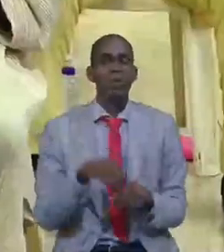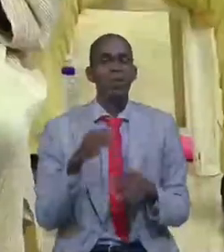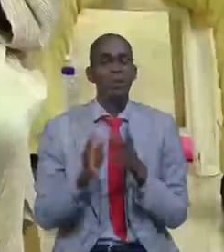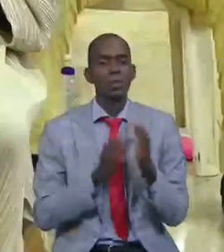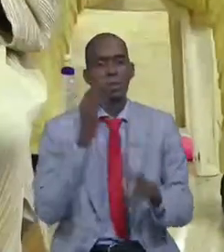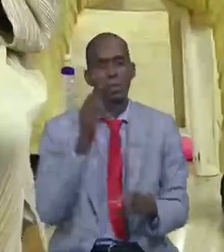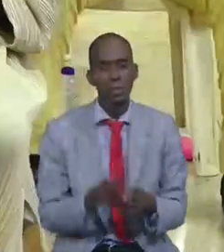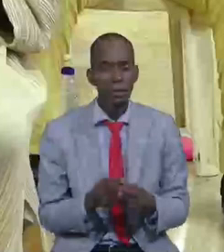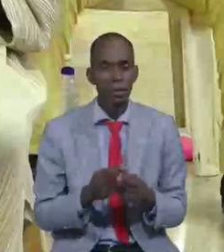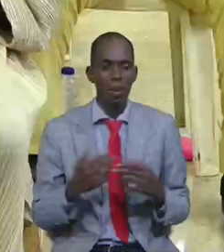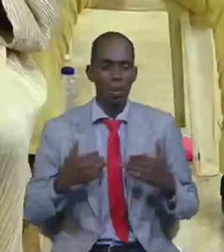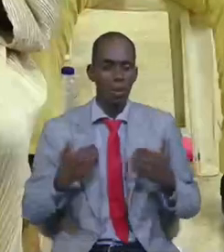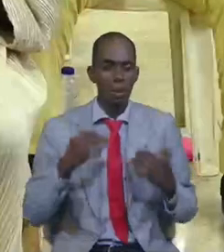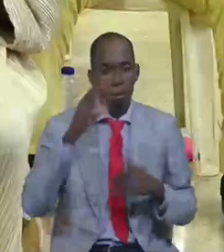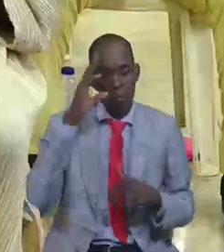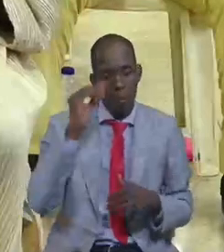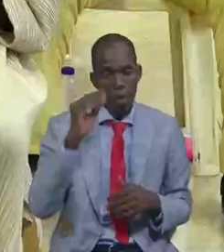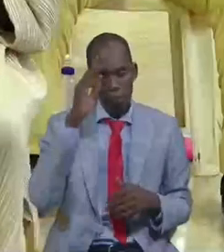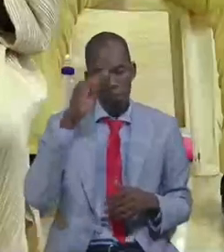Tout homme, garçon, fille,